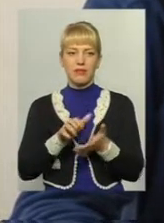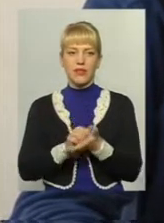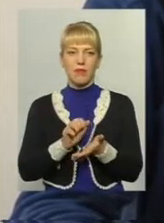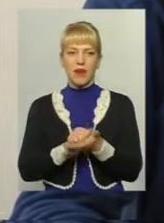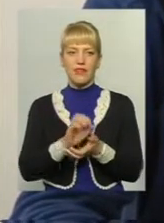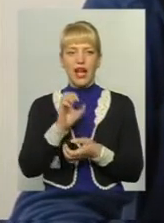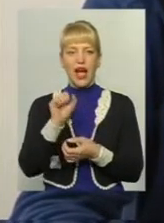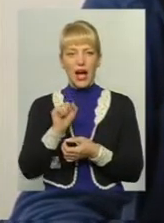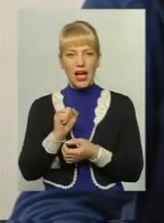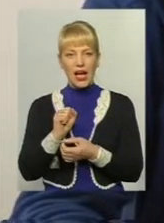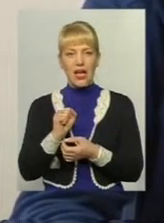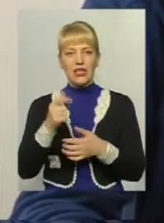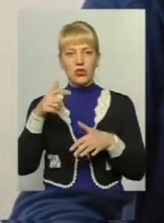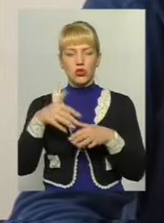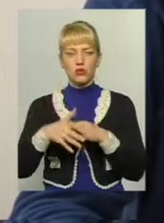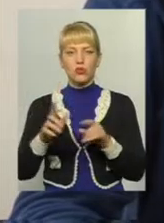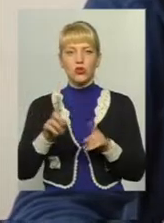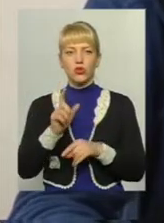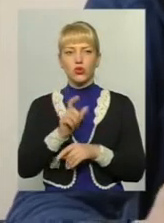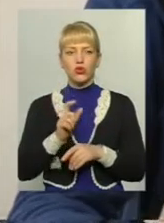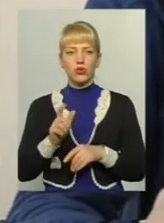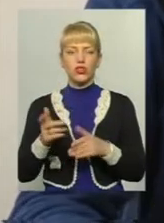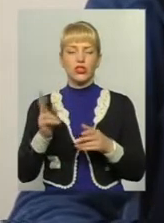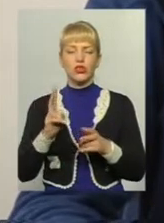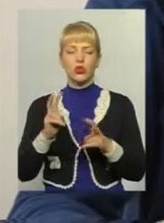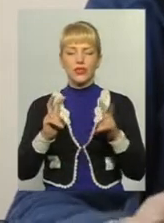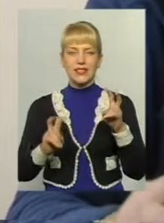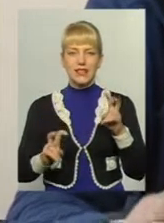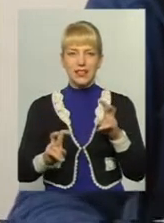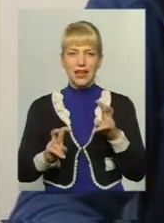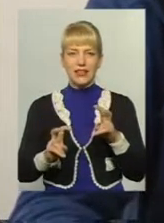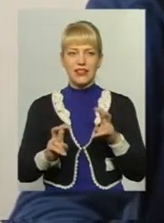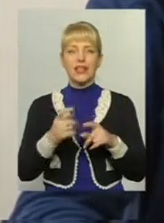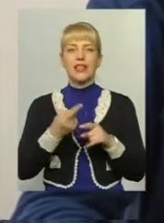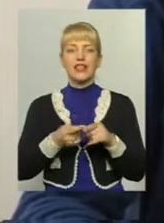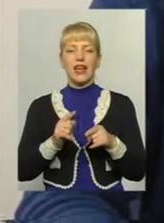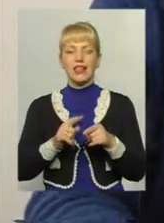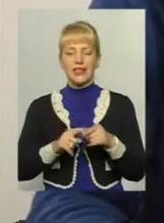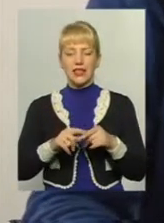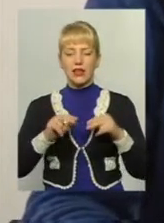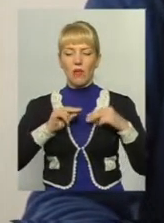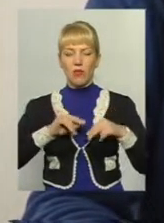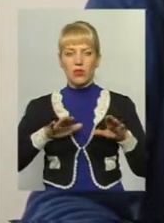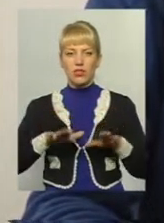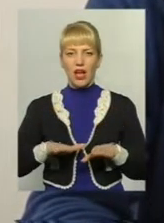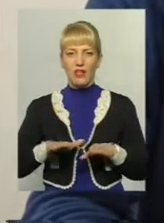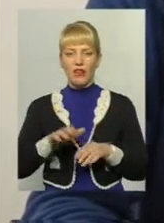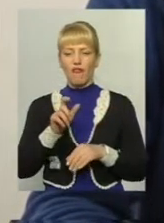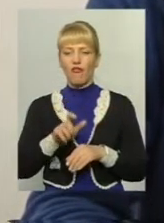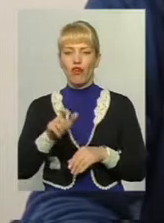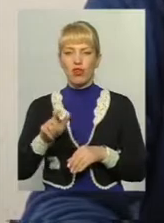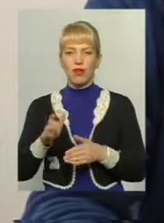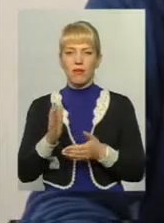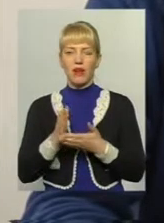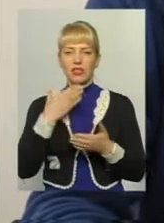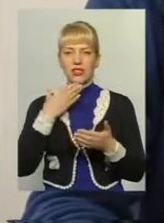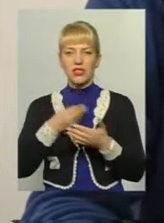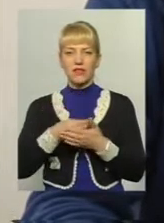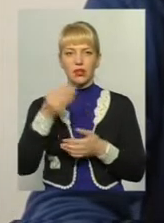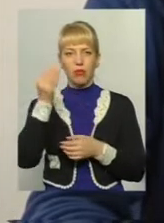А зрозуміло, що люди, які сидять на цій посаді, вони мають свій